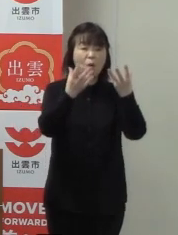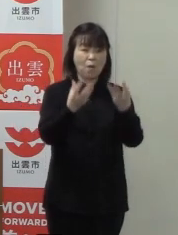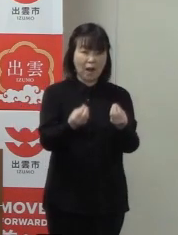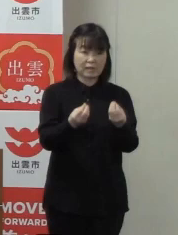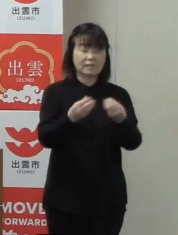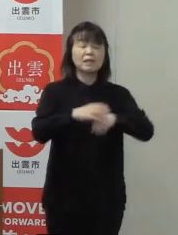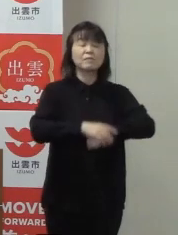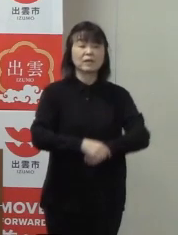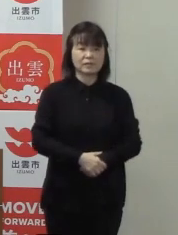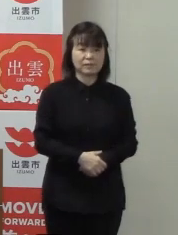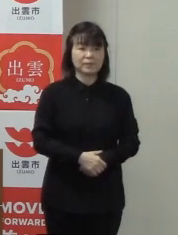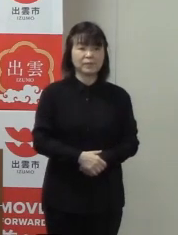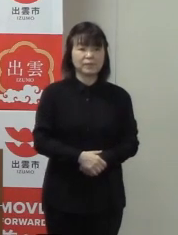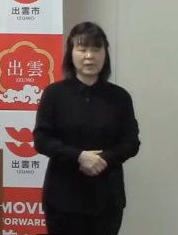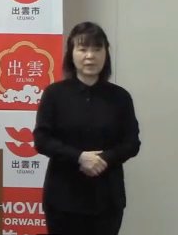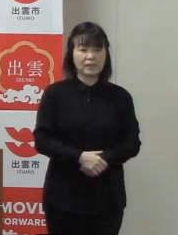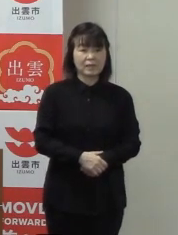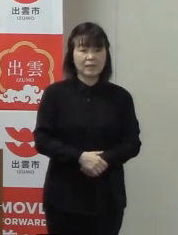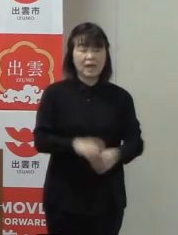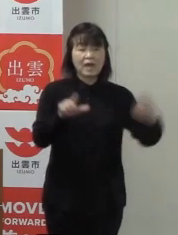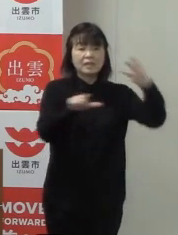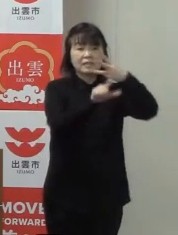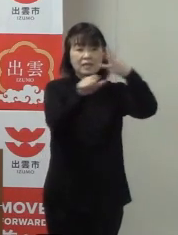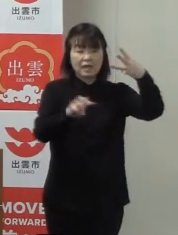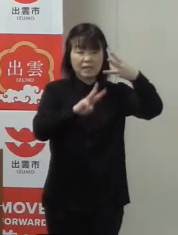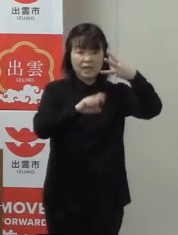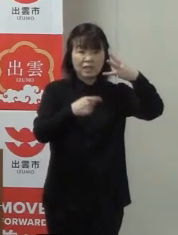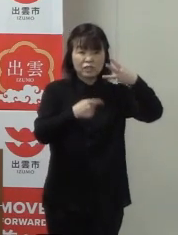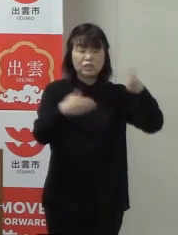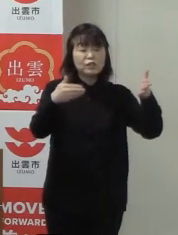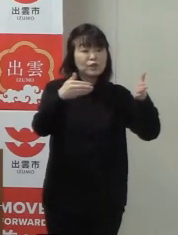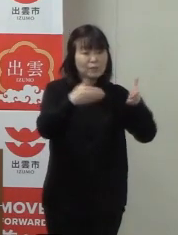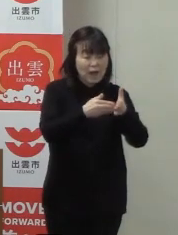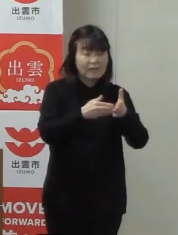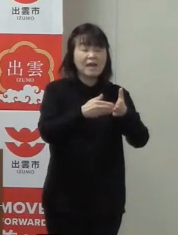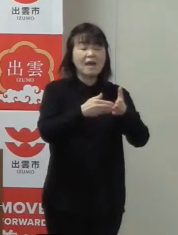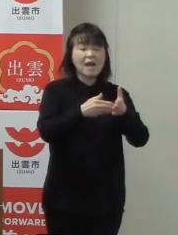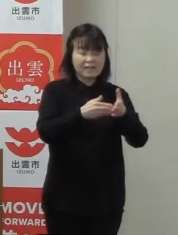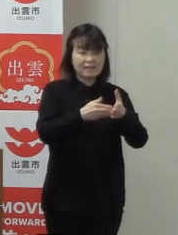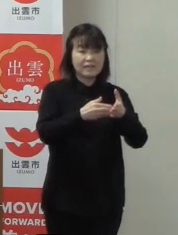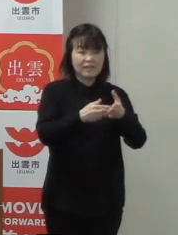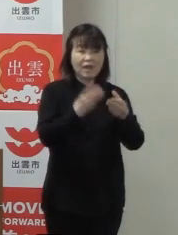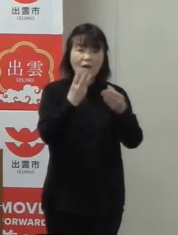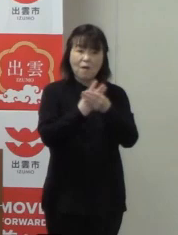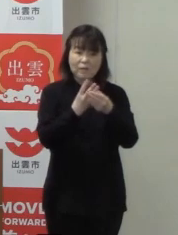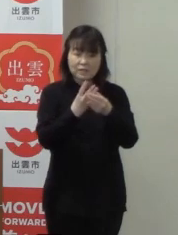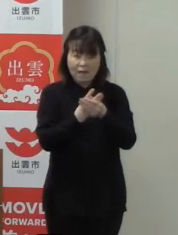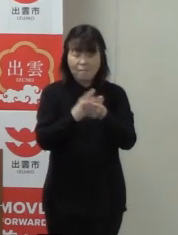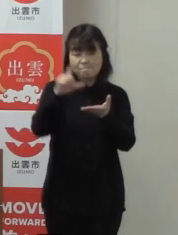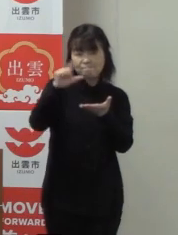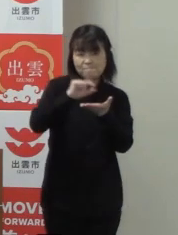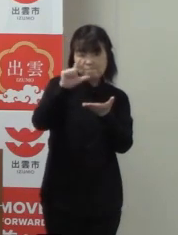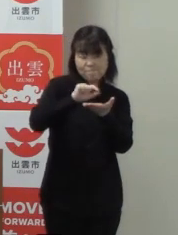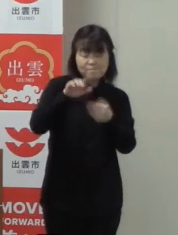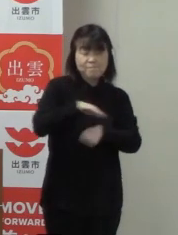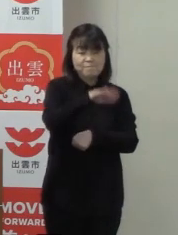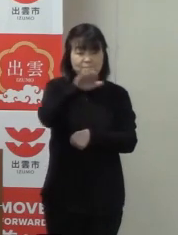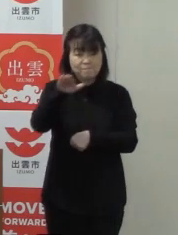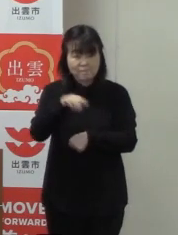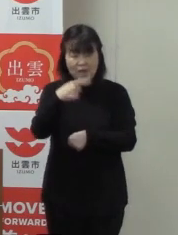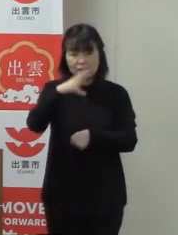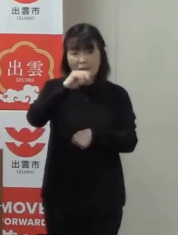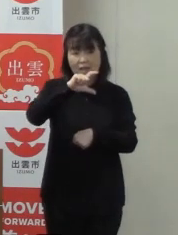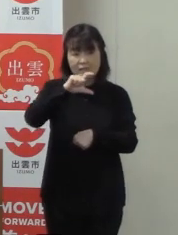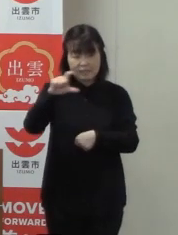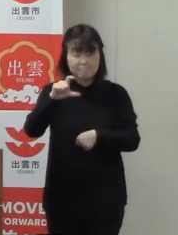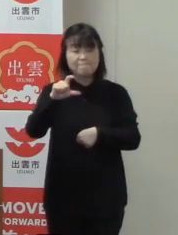1万名の方にこの3月31日までという期間でありますが、1万人に達し次第終了するということでございます。